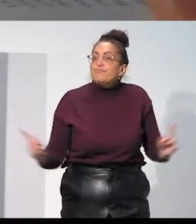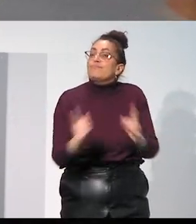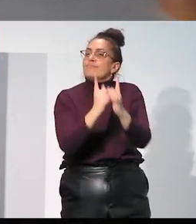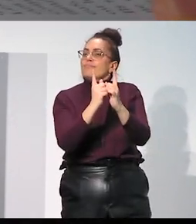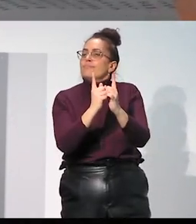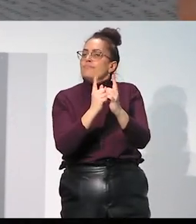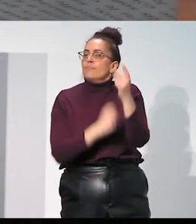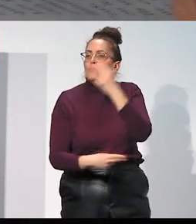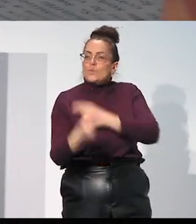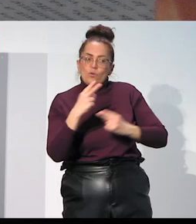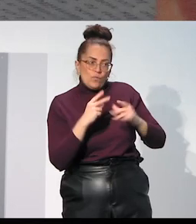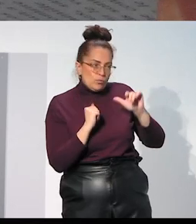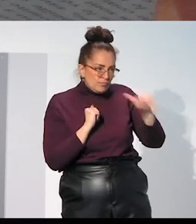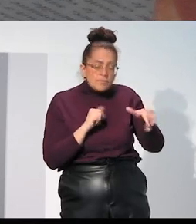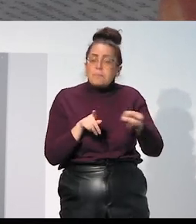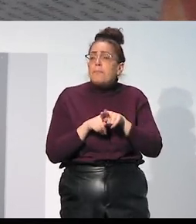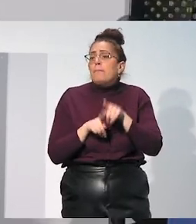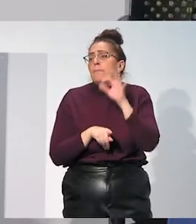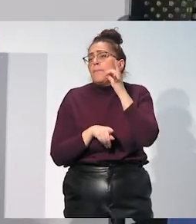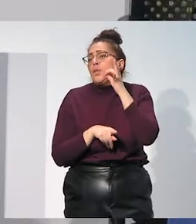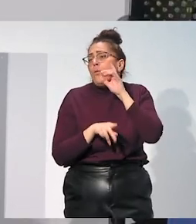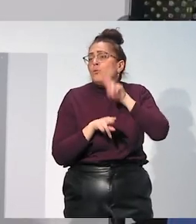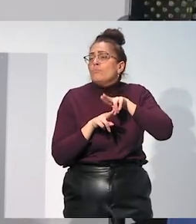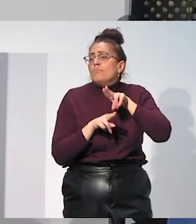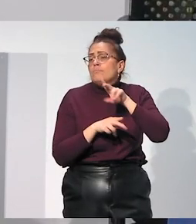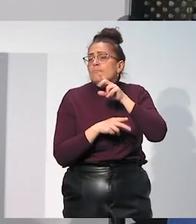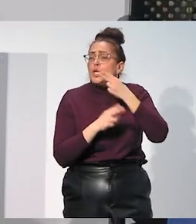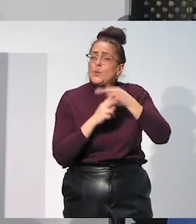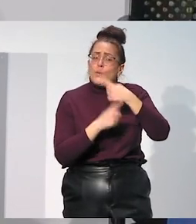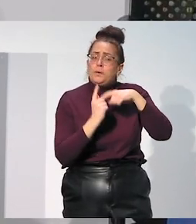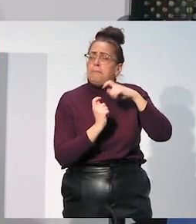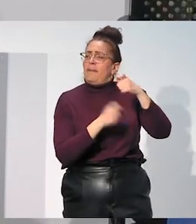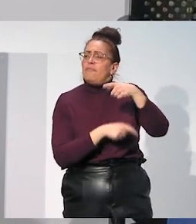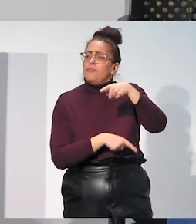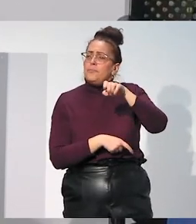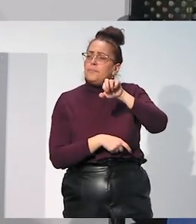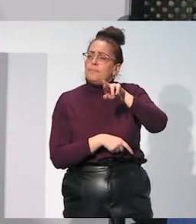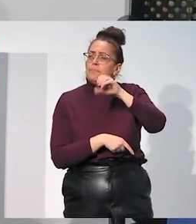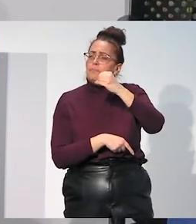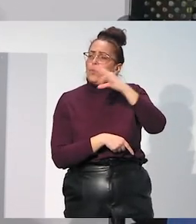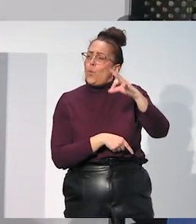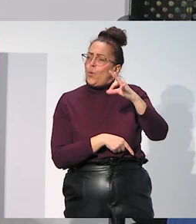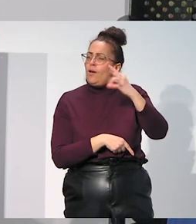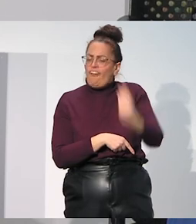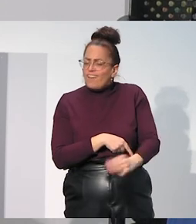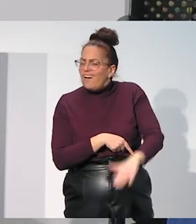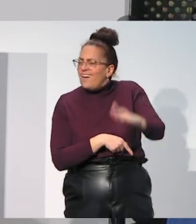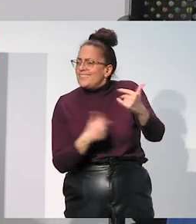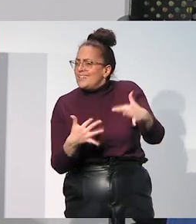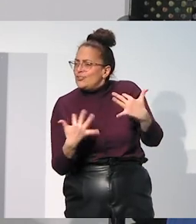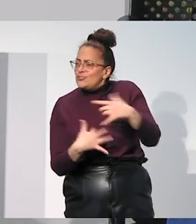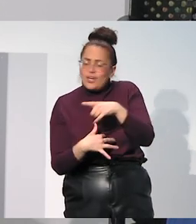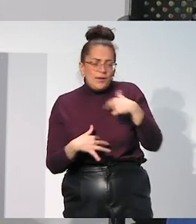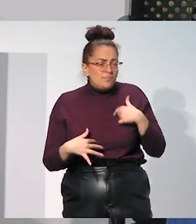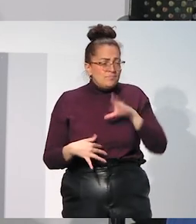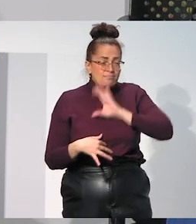Pierrot, comme quand il était petit. Mais elle s'est découragée. les gens se découragent.